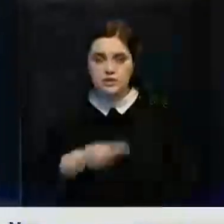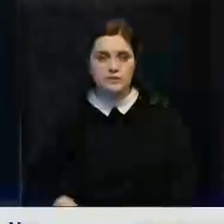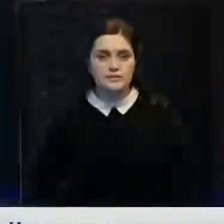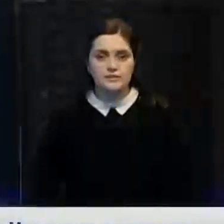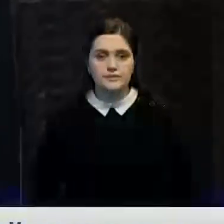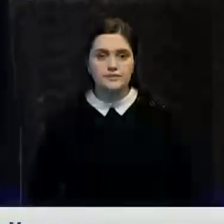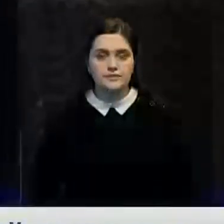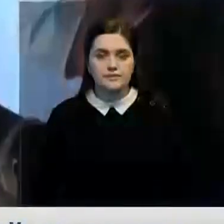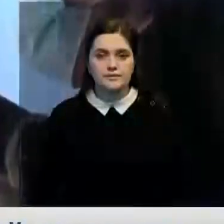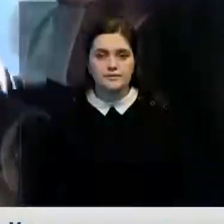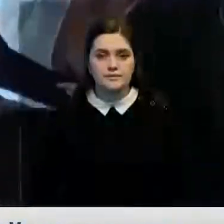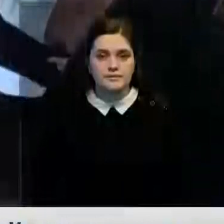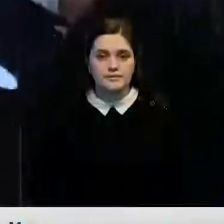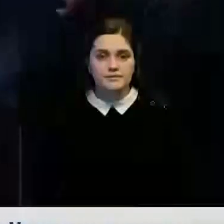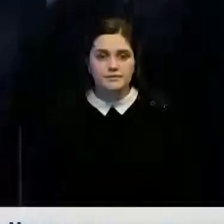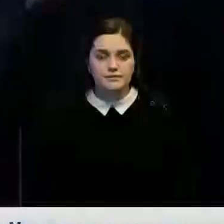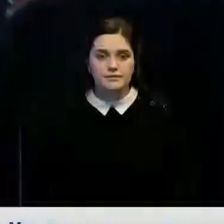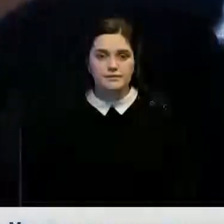Шымкенте.